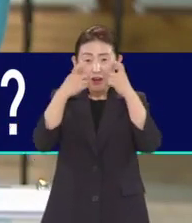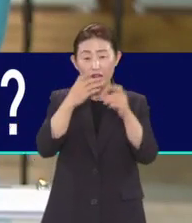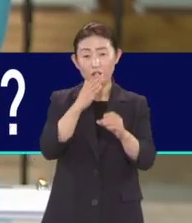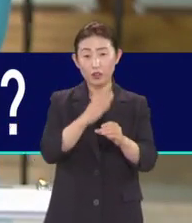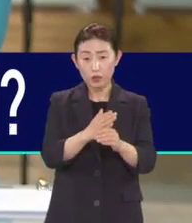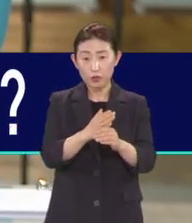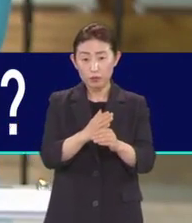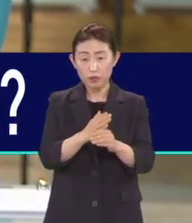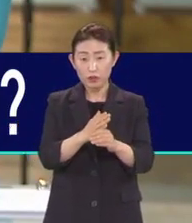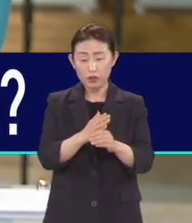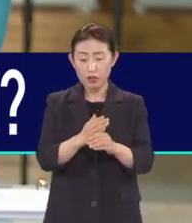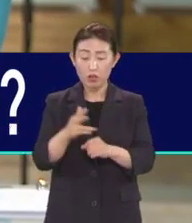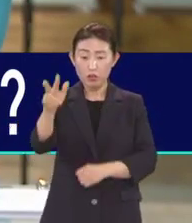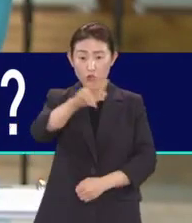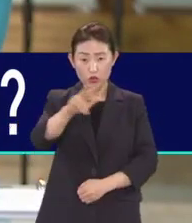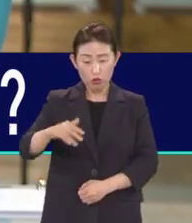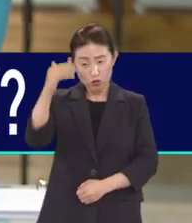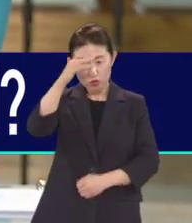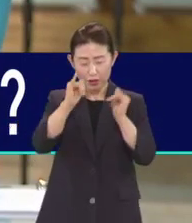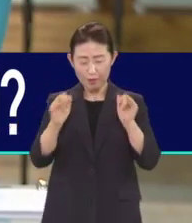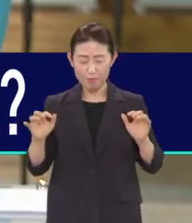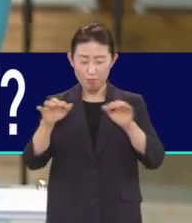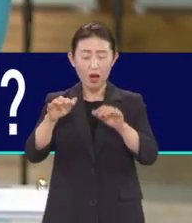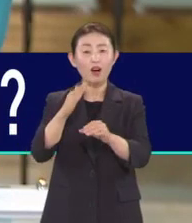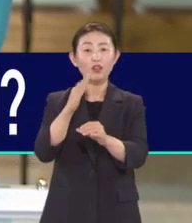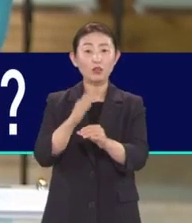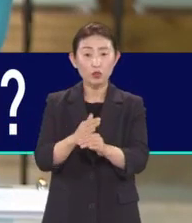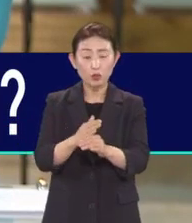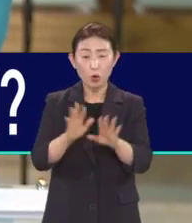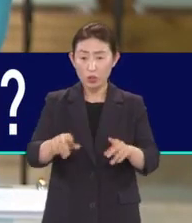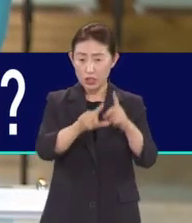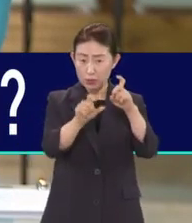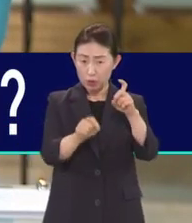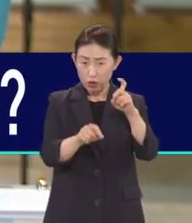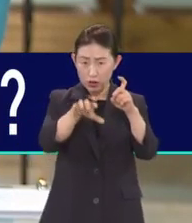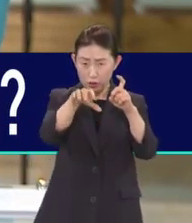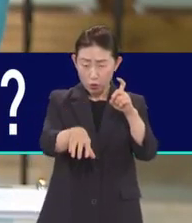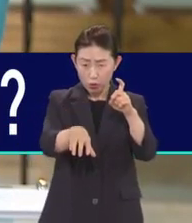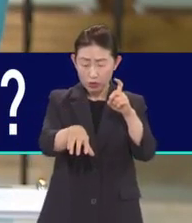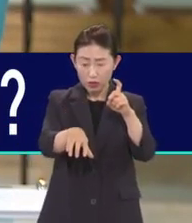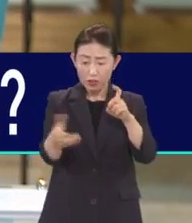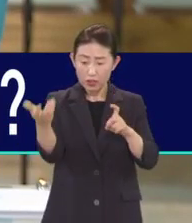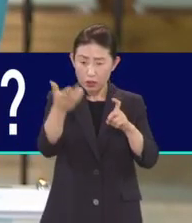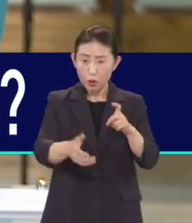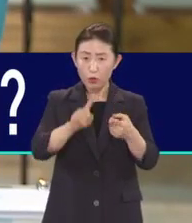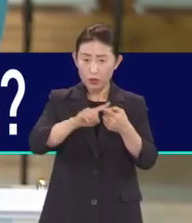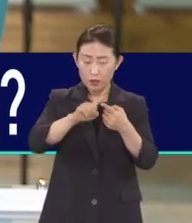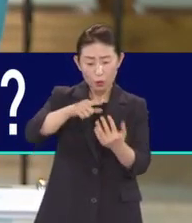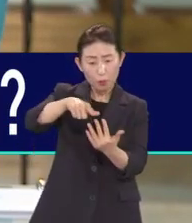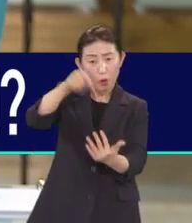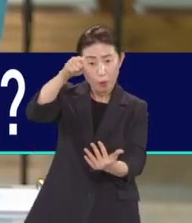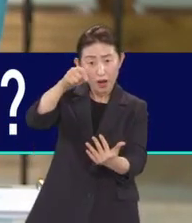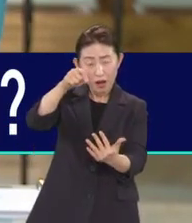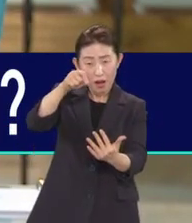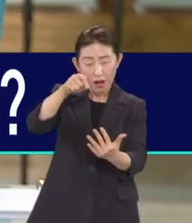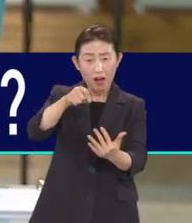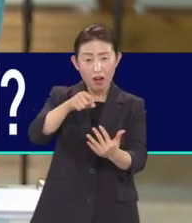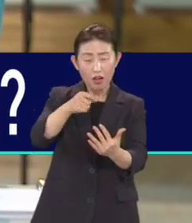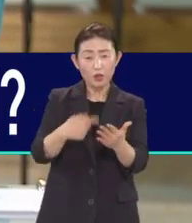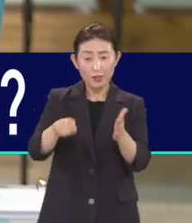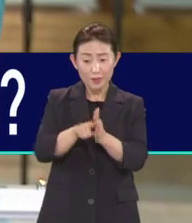명이 찾는 전국 명소인 만큼 도내 시군들이 오는 11월 이전 대상지 결정을 앞두고 벌써부터 치열한 유치 경쟁을